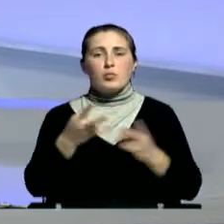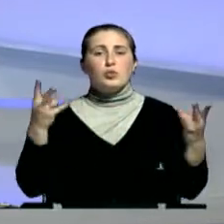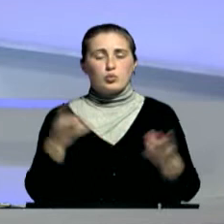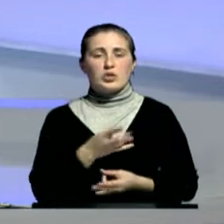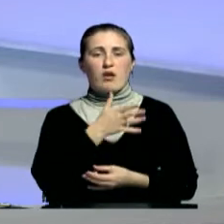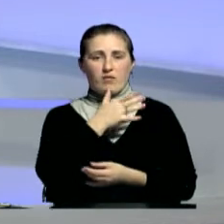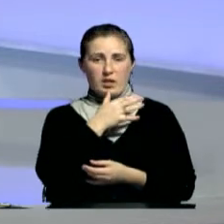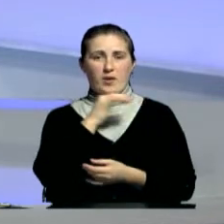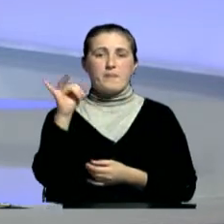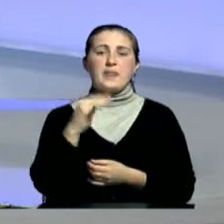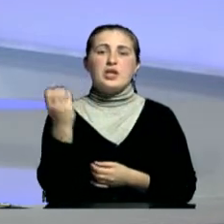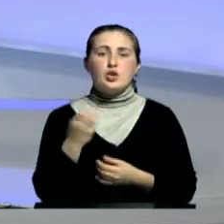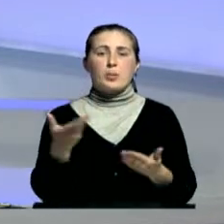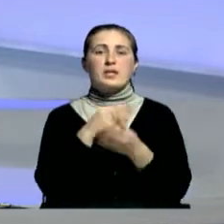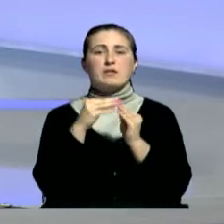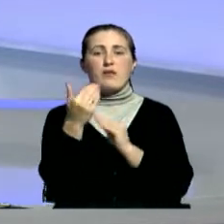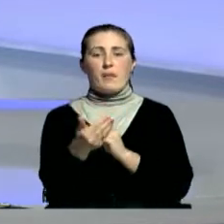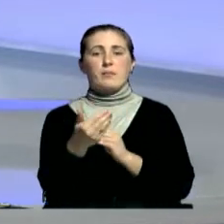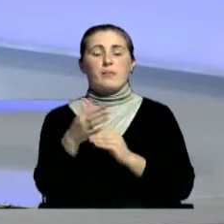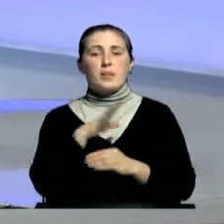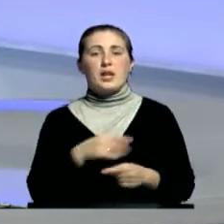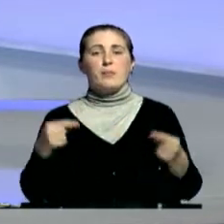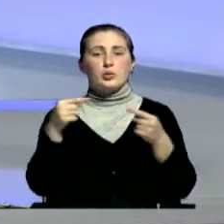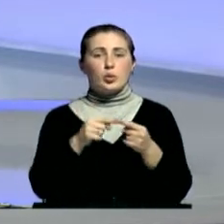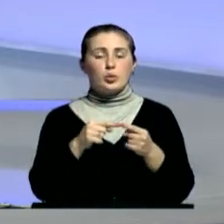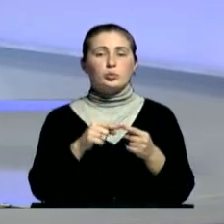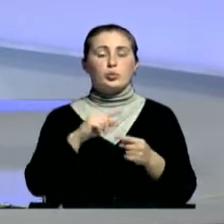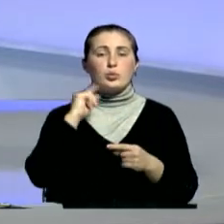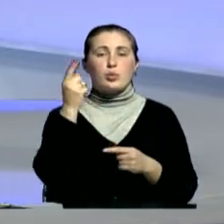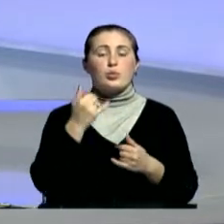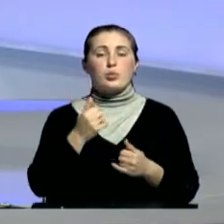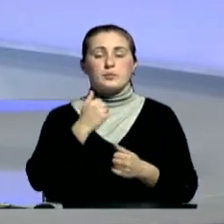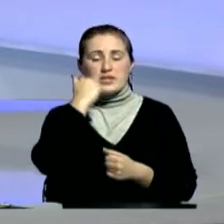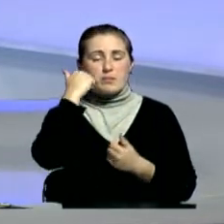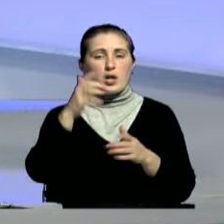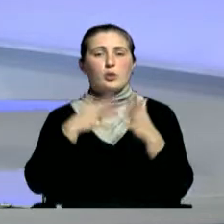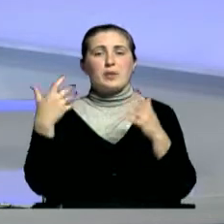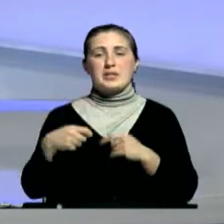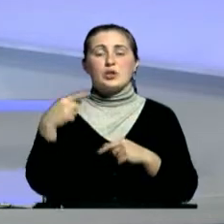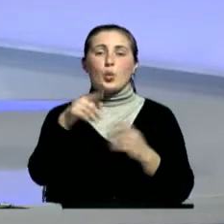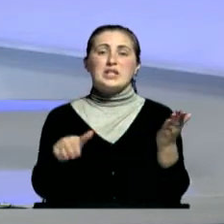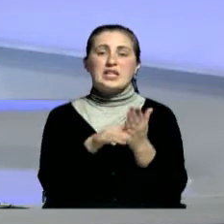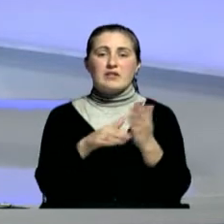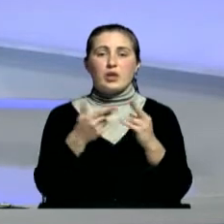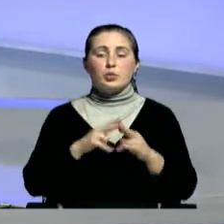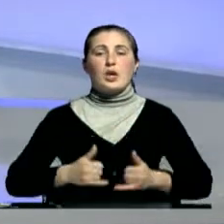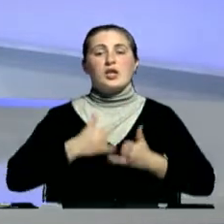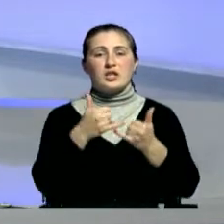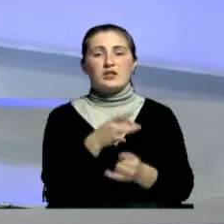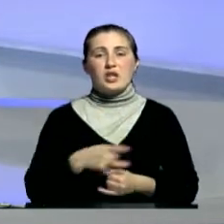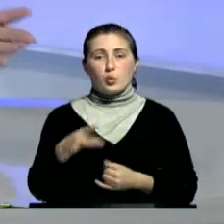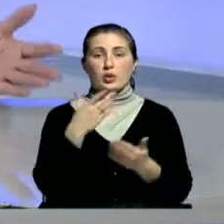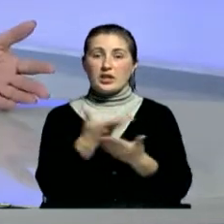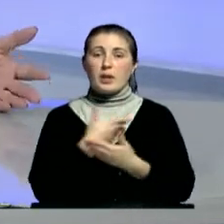время. И еще мы с вами определили, вот был определен год, спасибо огромное президенту за то содействие, которое он оказывает региону. Вот